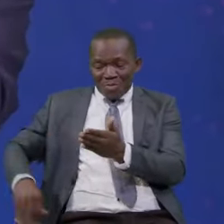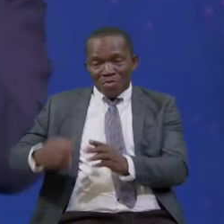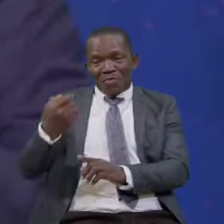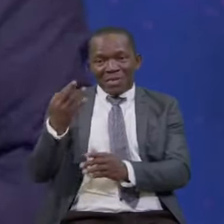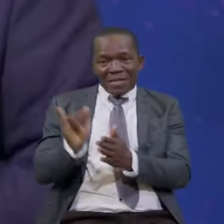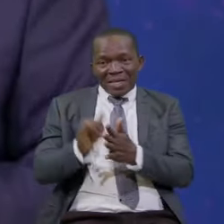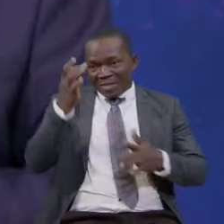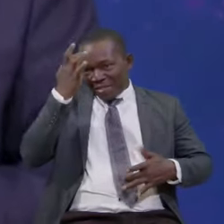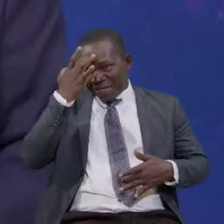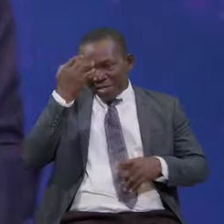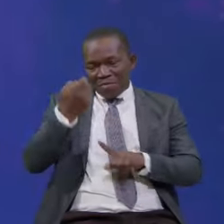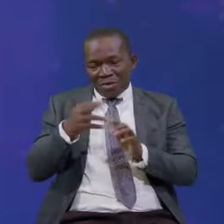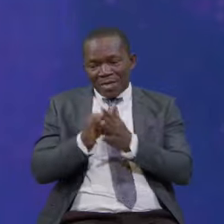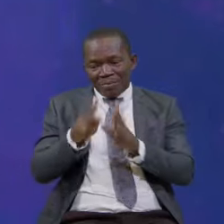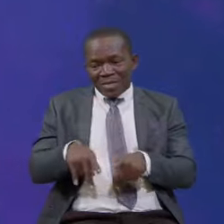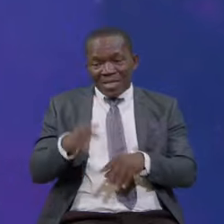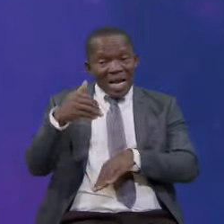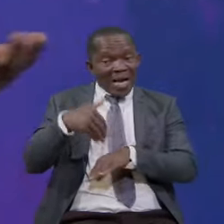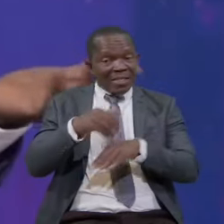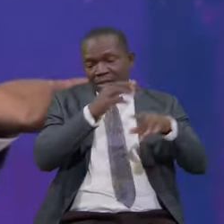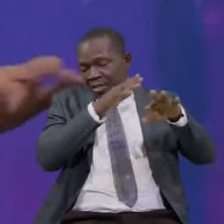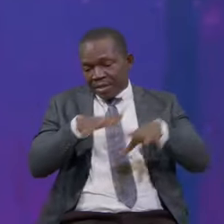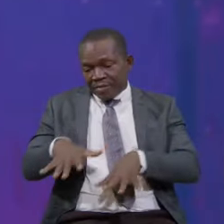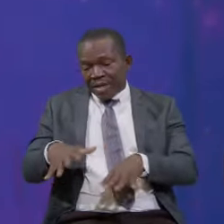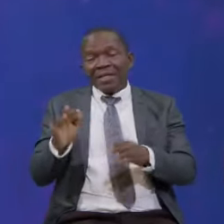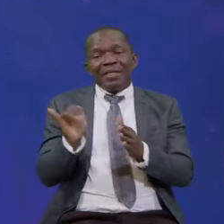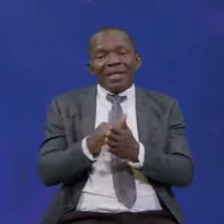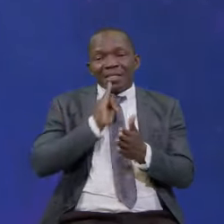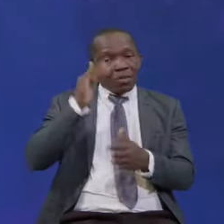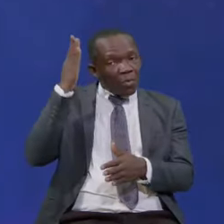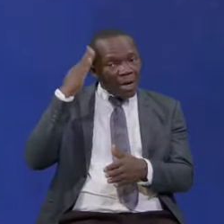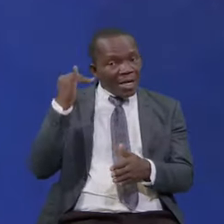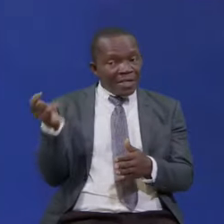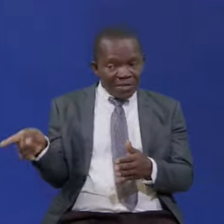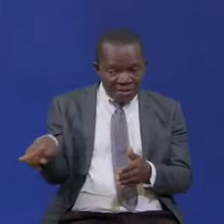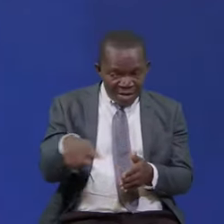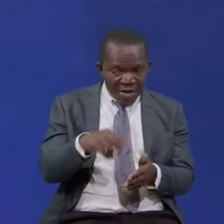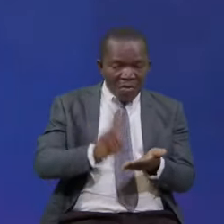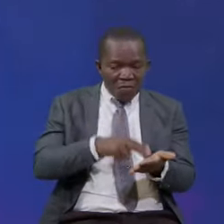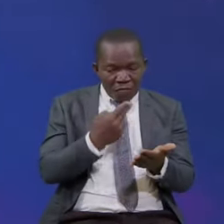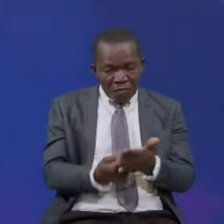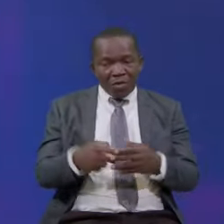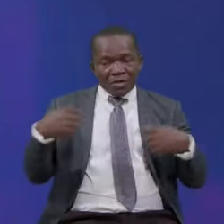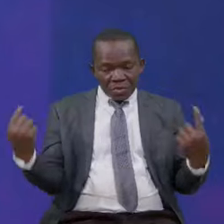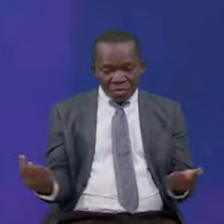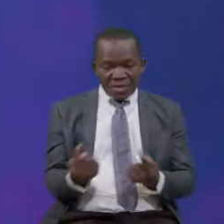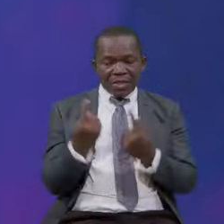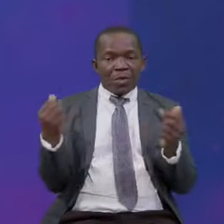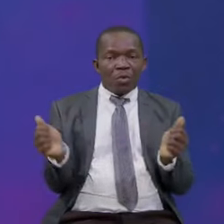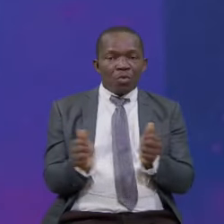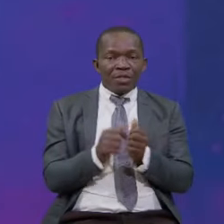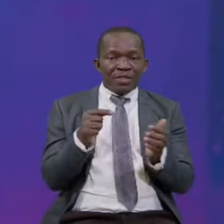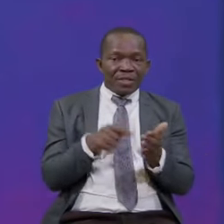oh ce n'est pas étonnant qu'il commettent le péché même David qui n'a qui n' qui ne lavait même pas